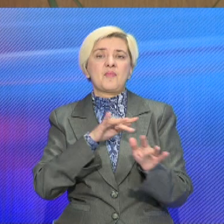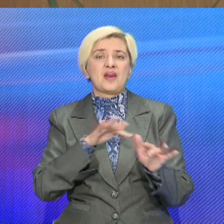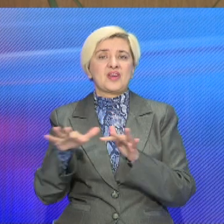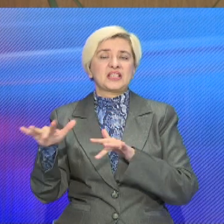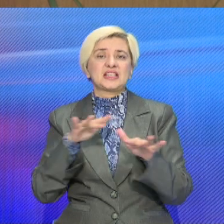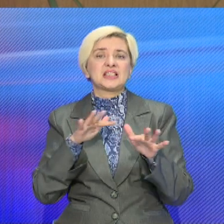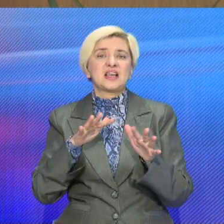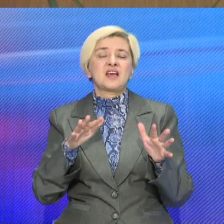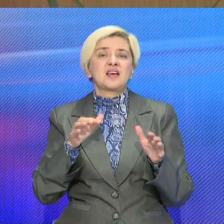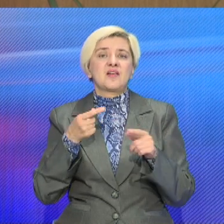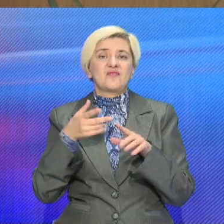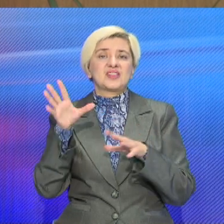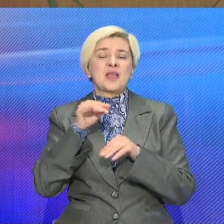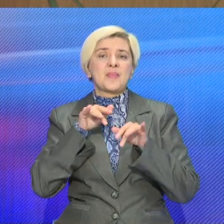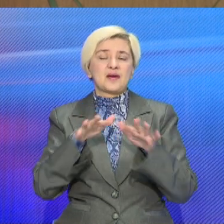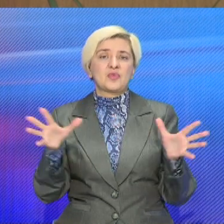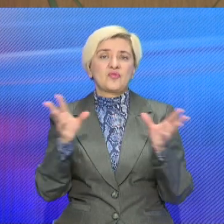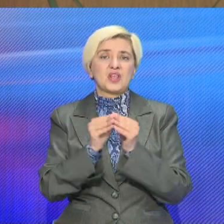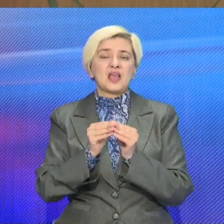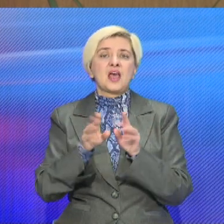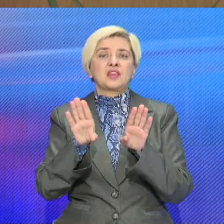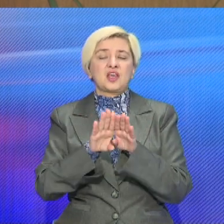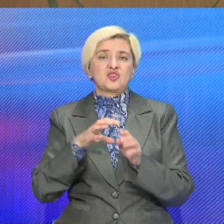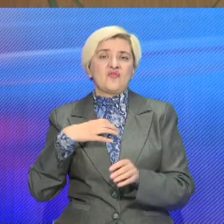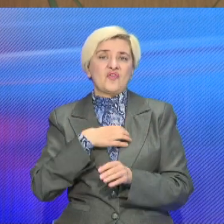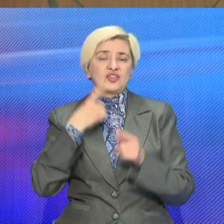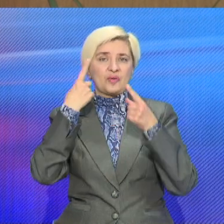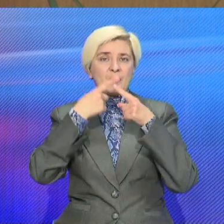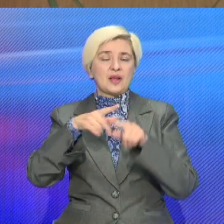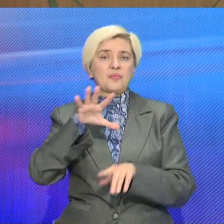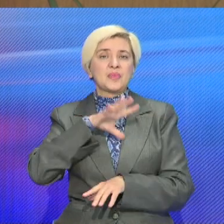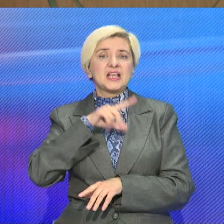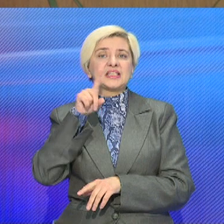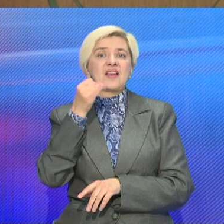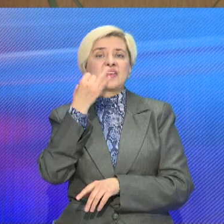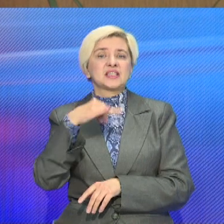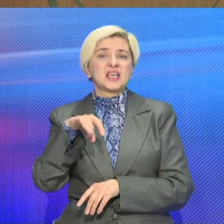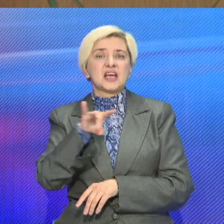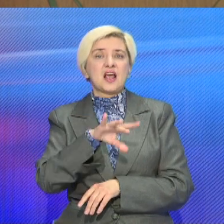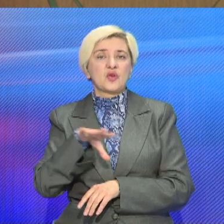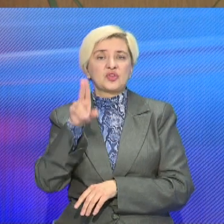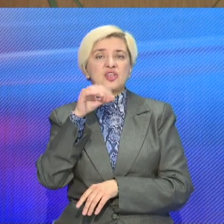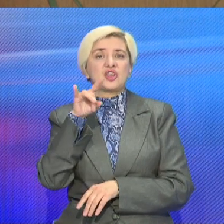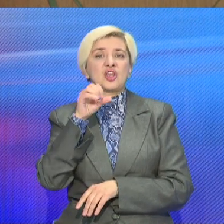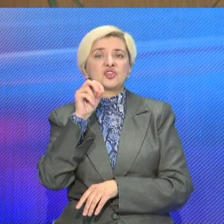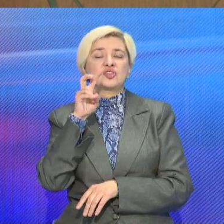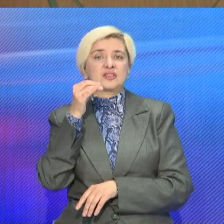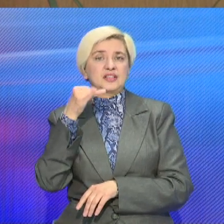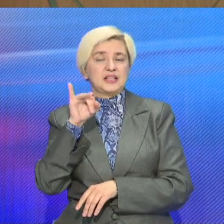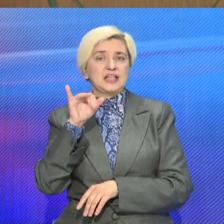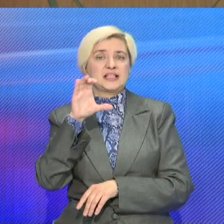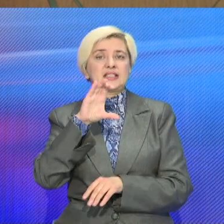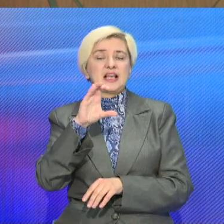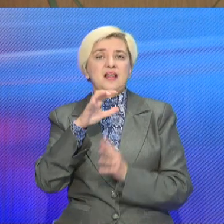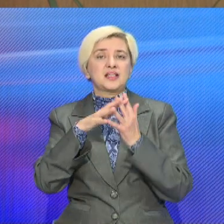проект проводился в Зельвинском районе, в Дереческом сельском совете, когда за счет ресурса местных